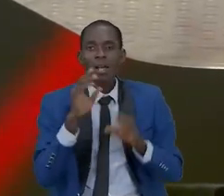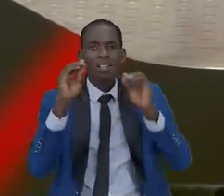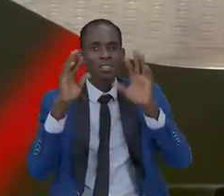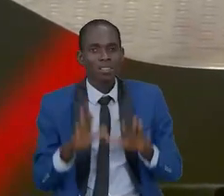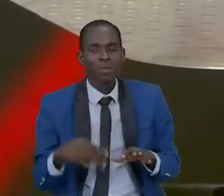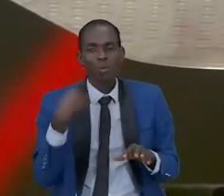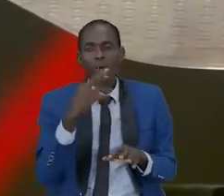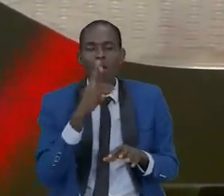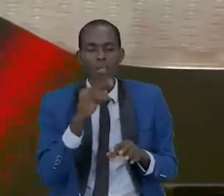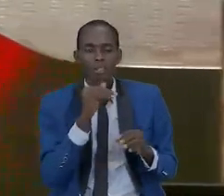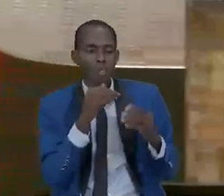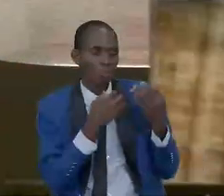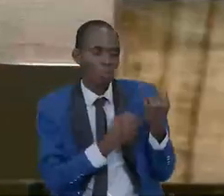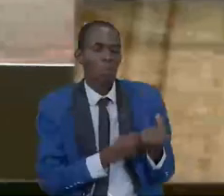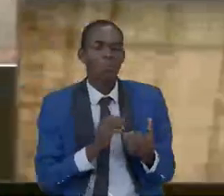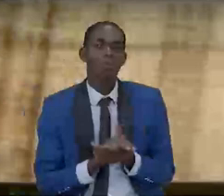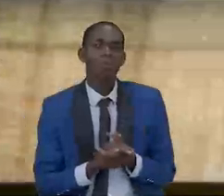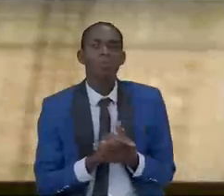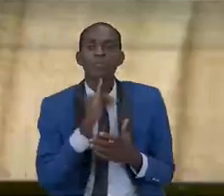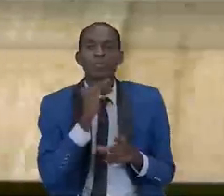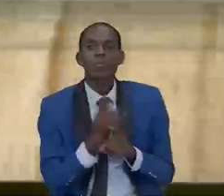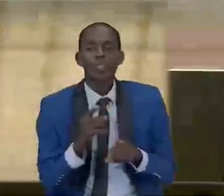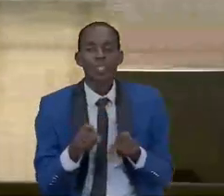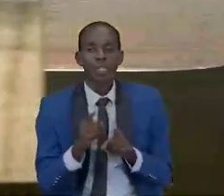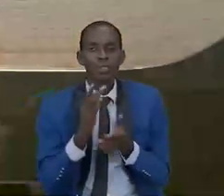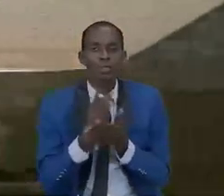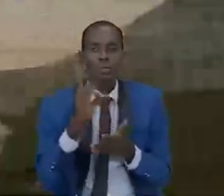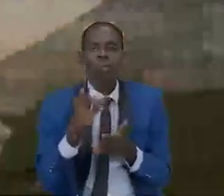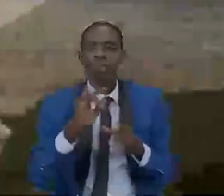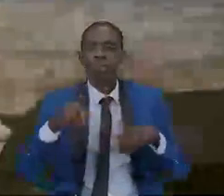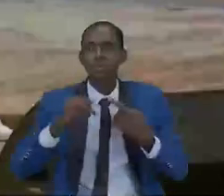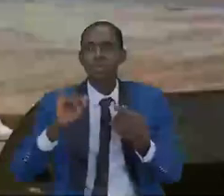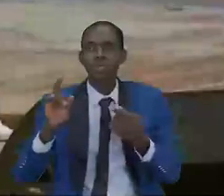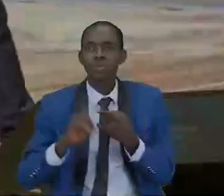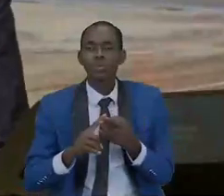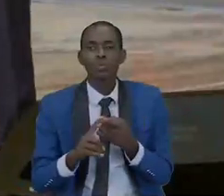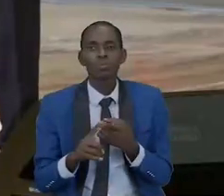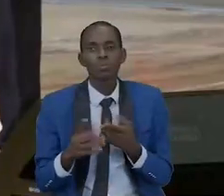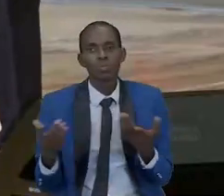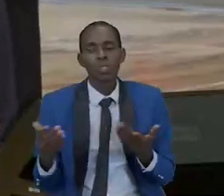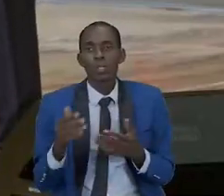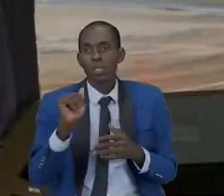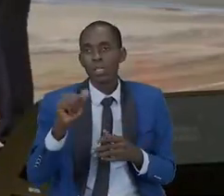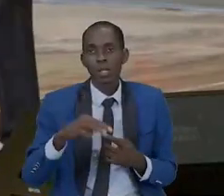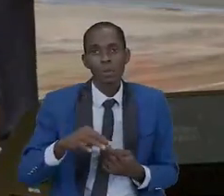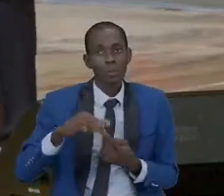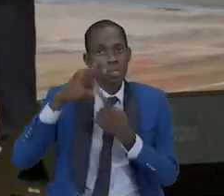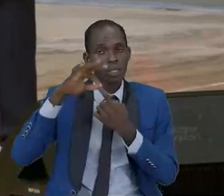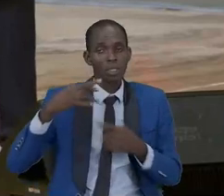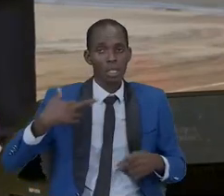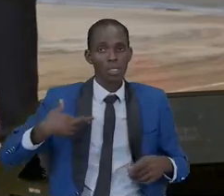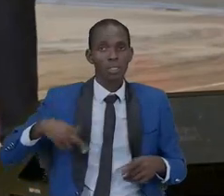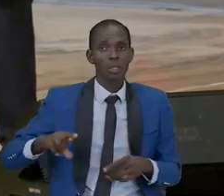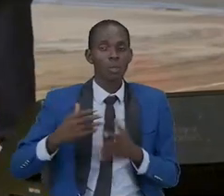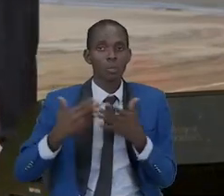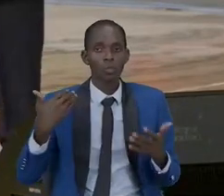qui étaient corrigible c'est comme quelqu'un allait dans une religion particulière